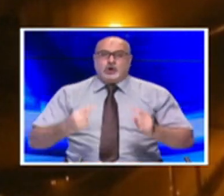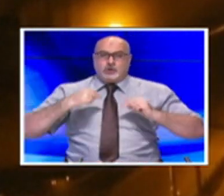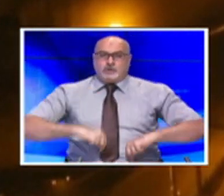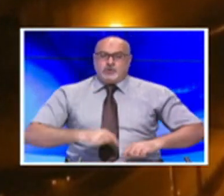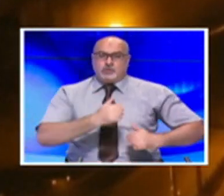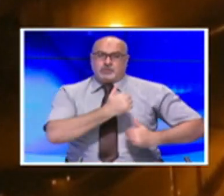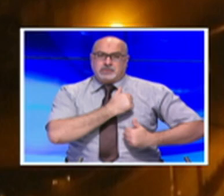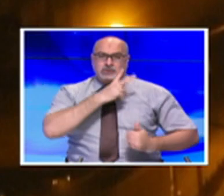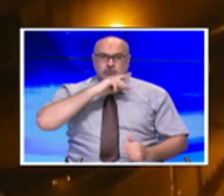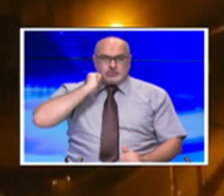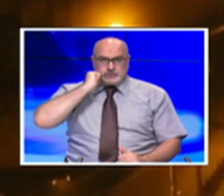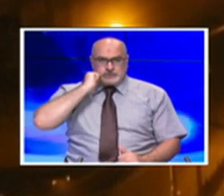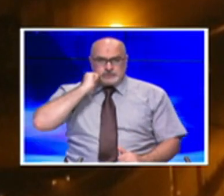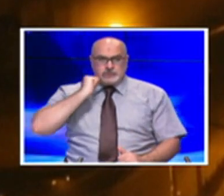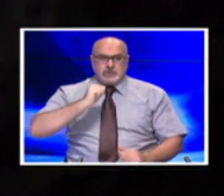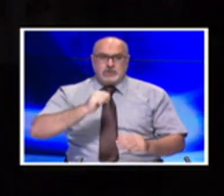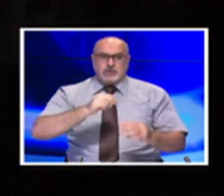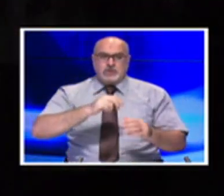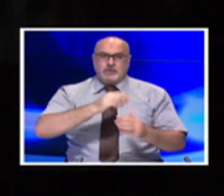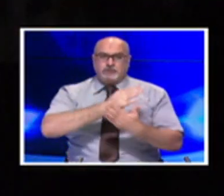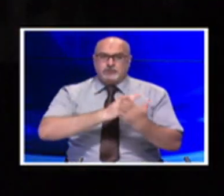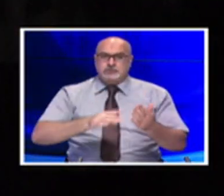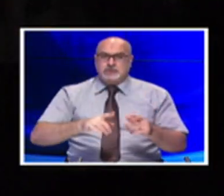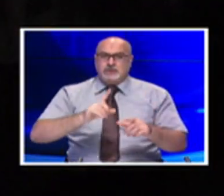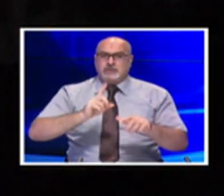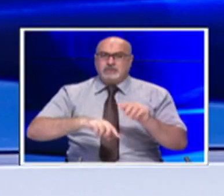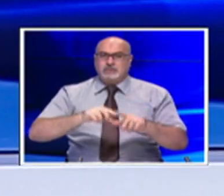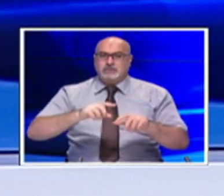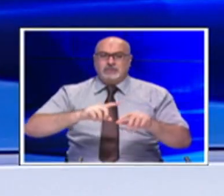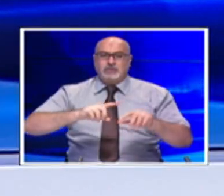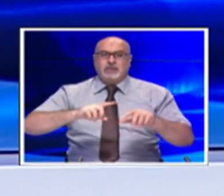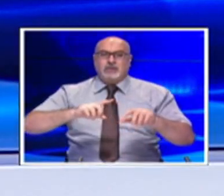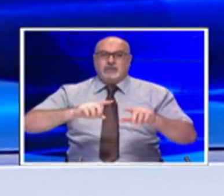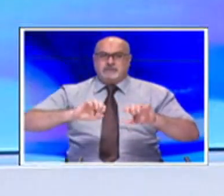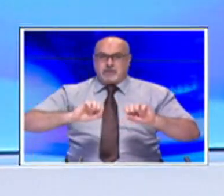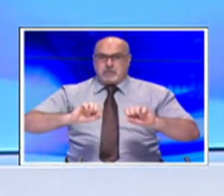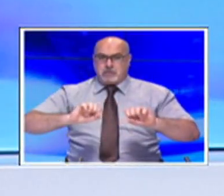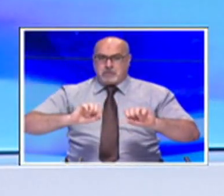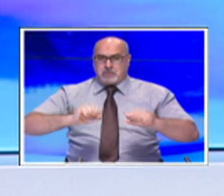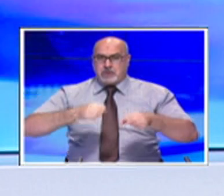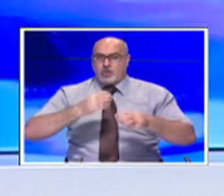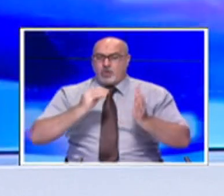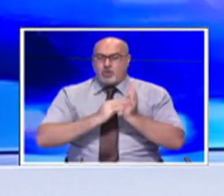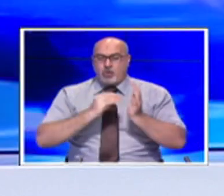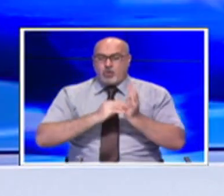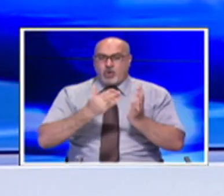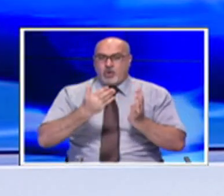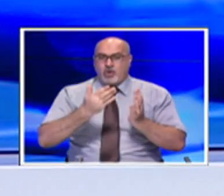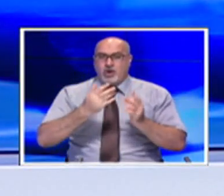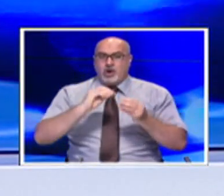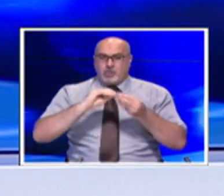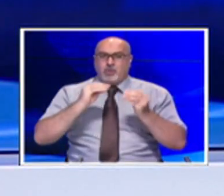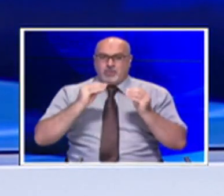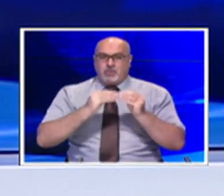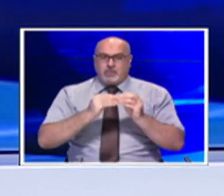أغلقت سلطات الاحتلال مركز عبور للسلع مع القطاع. الأمر الذي سيفاقم حسب المسؤولين